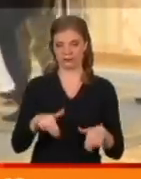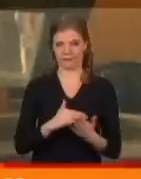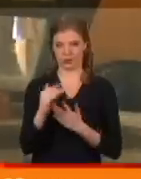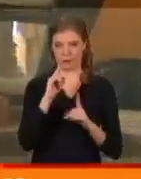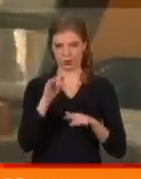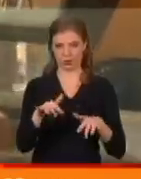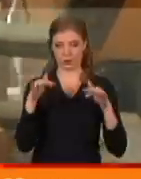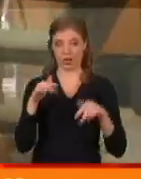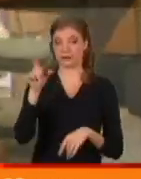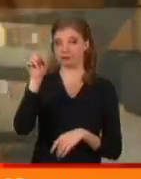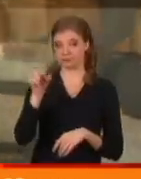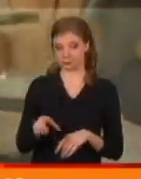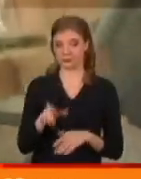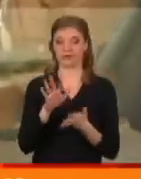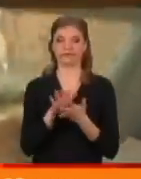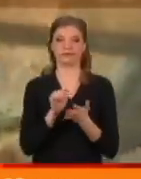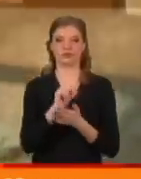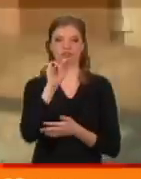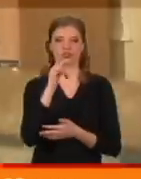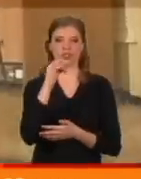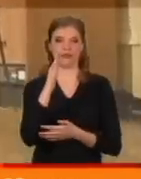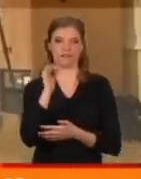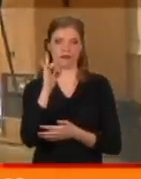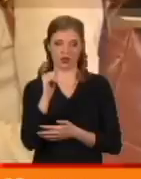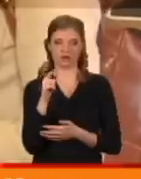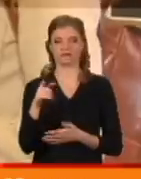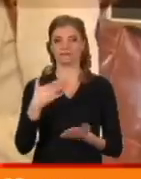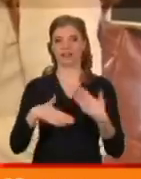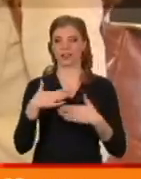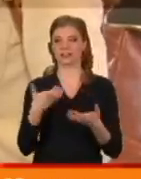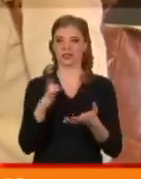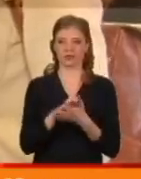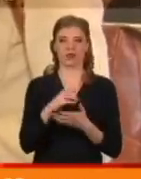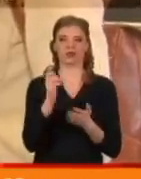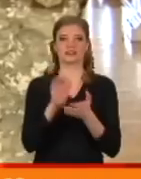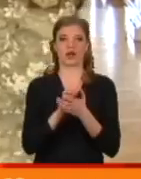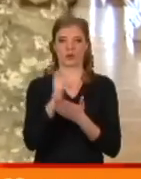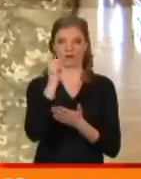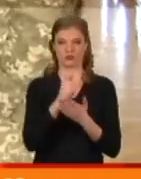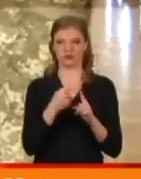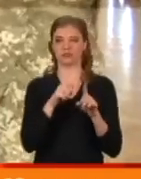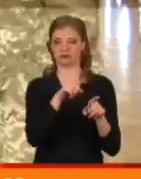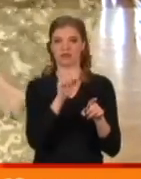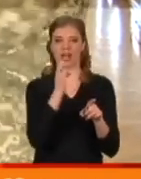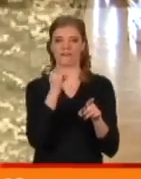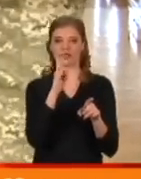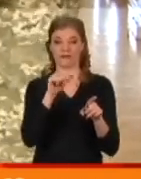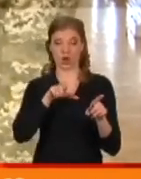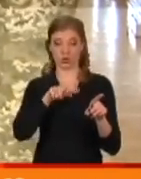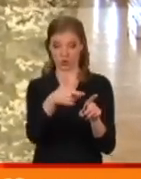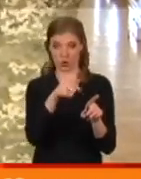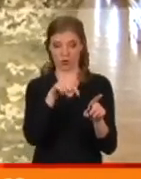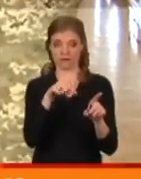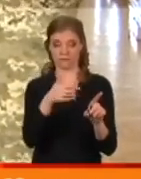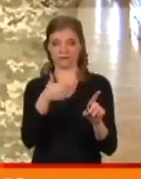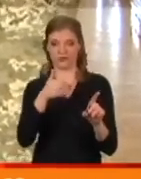Раду. В'ячеслав Харченко на псевдо Че Гевара в кулуарах Ради знаходить знайомі пейзажі. Оце на Авдіївку, коли дорога є, у шахта